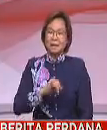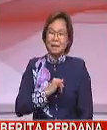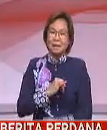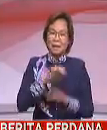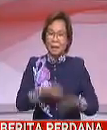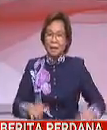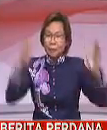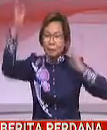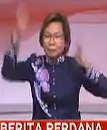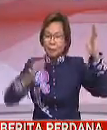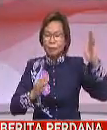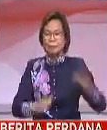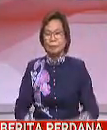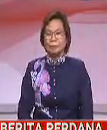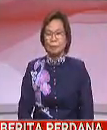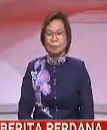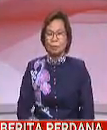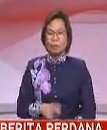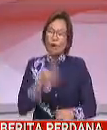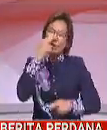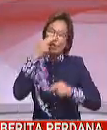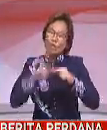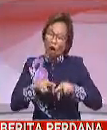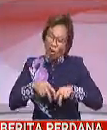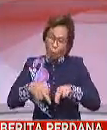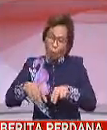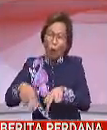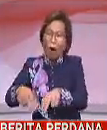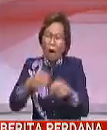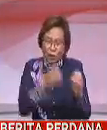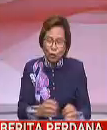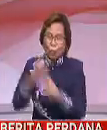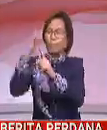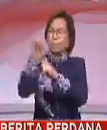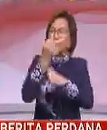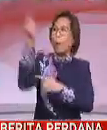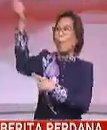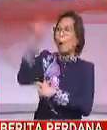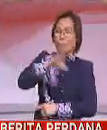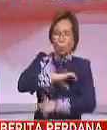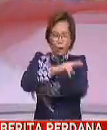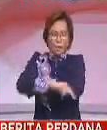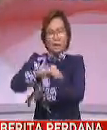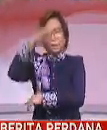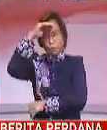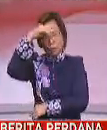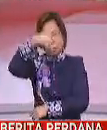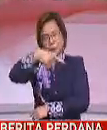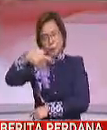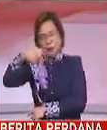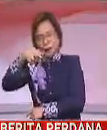Program Jelajah Merdeka Fun Walk penghujung Selatan Benua dianjurkan Persatuan Pesara Polis Negeri Johor